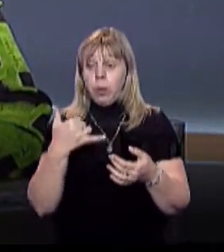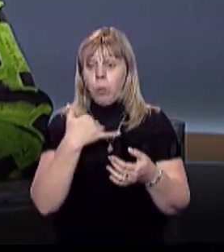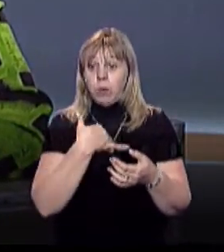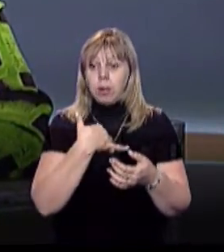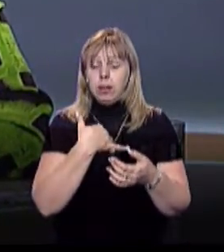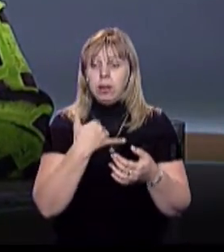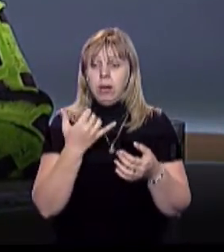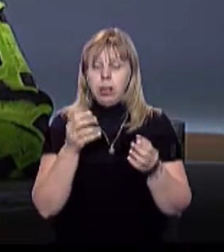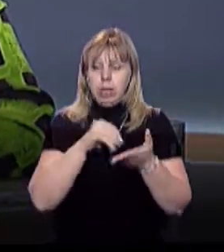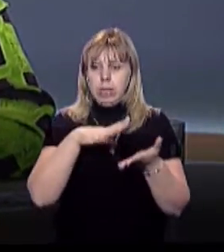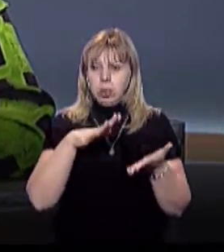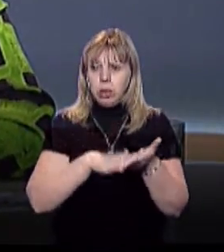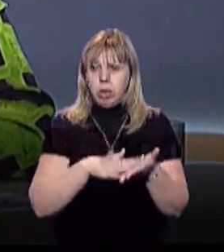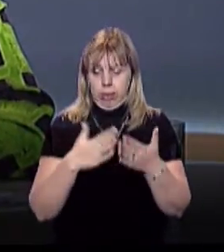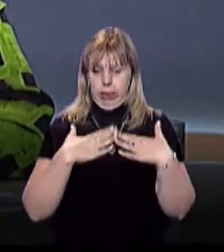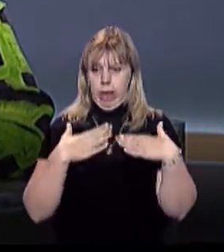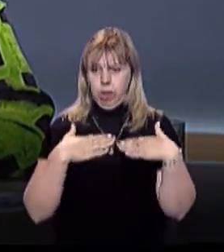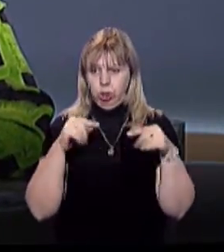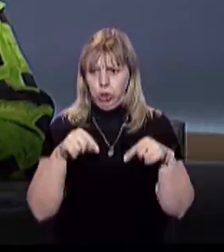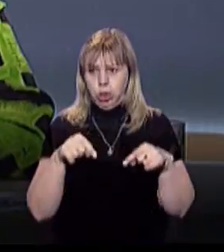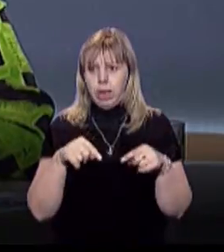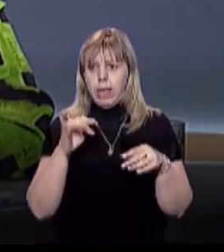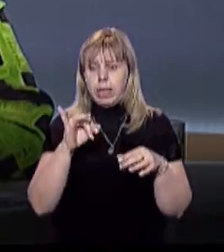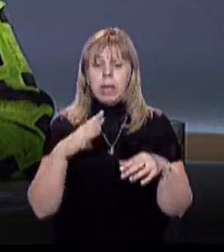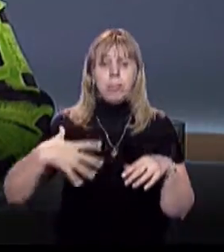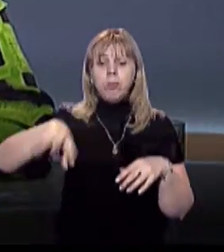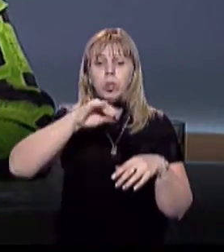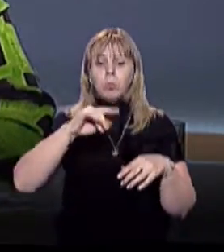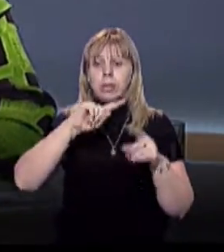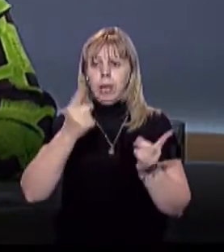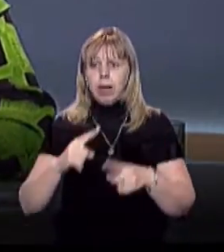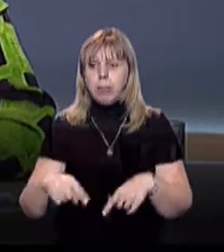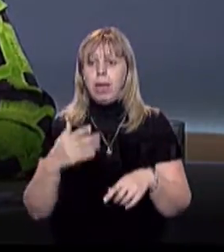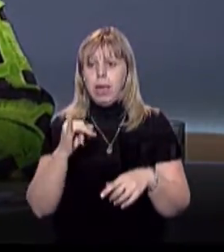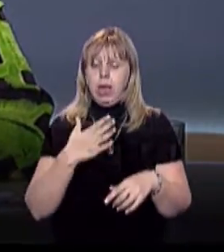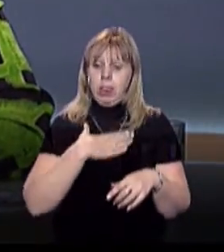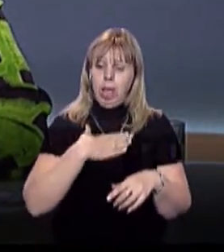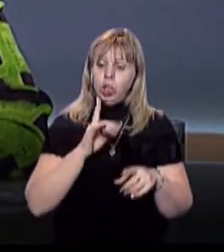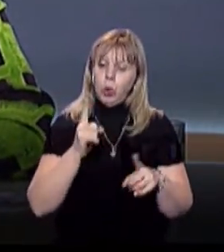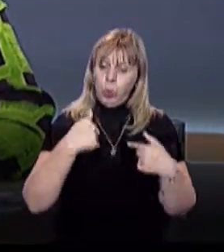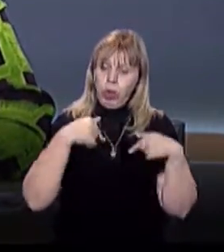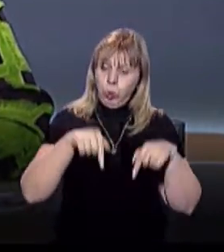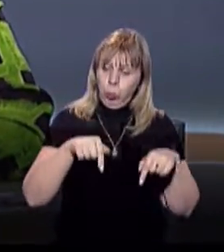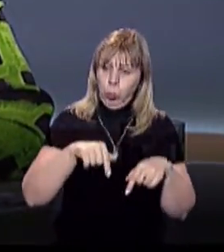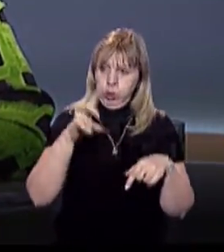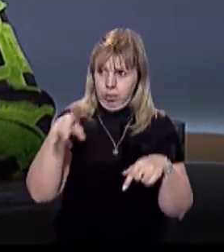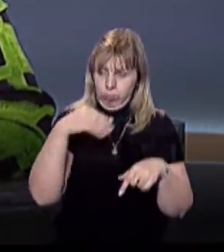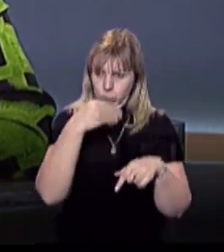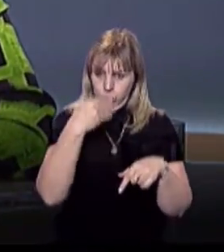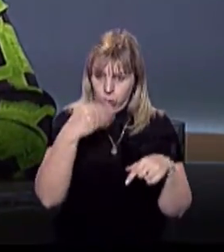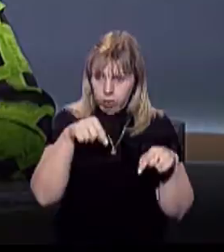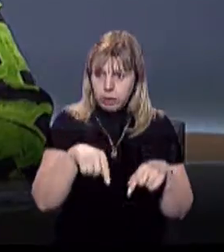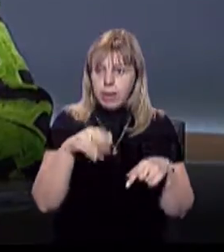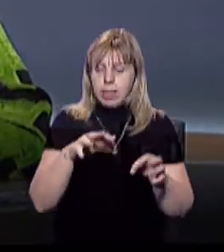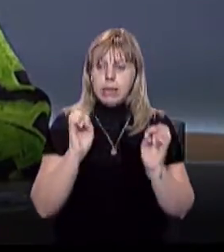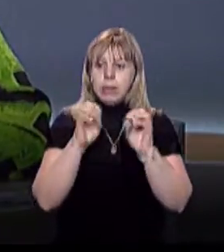донори реєструються наші і браки по всьому Закарпаттю. І наші, ті, що у нас здають на станції, і